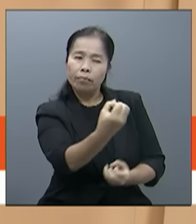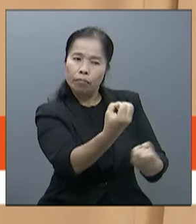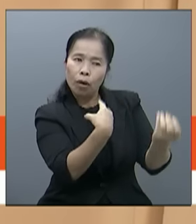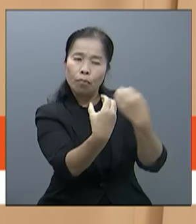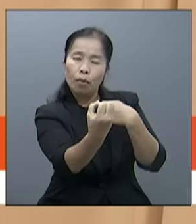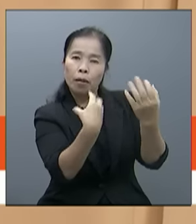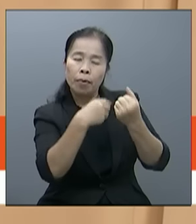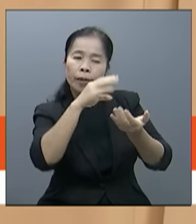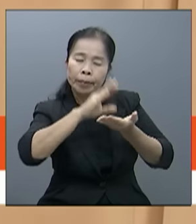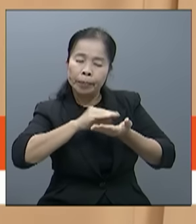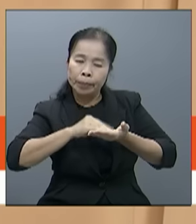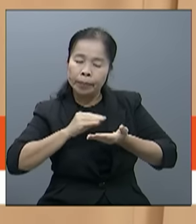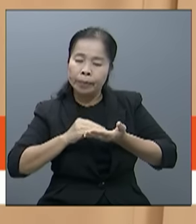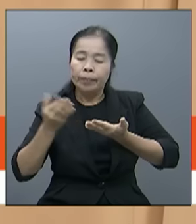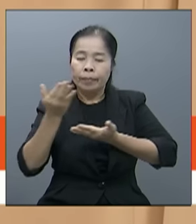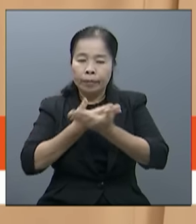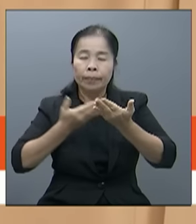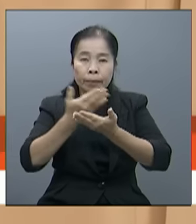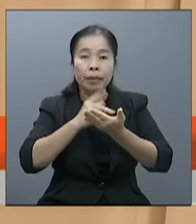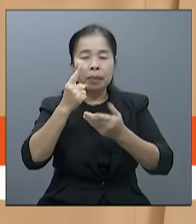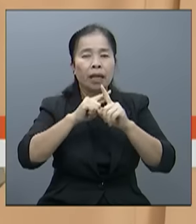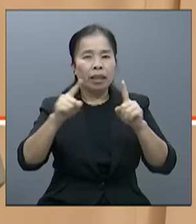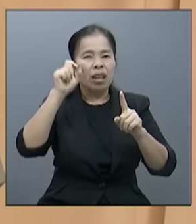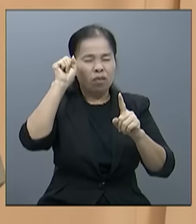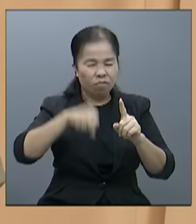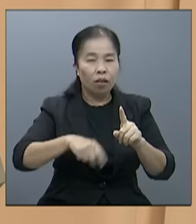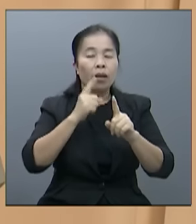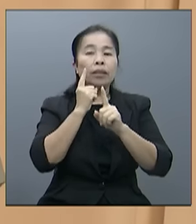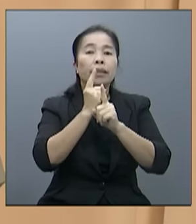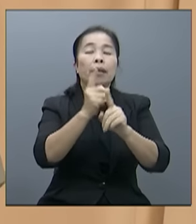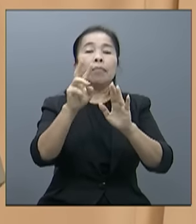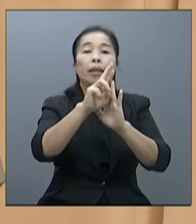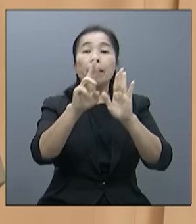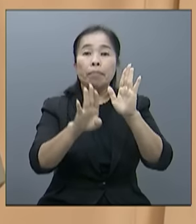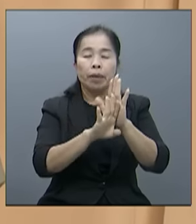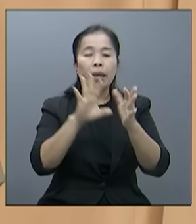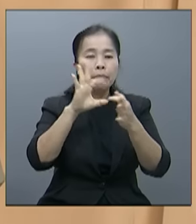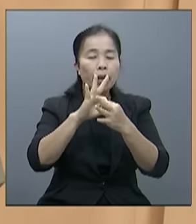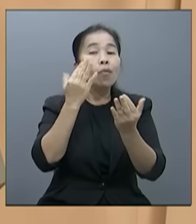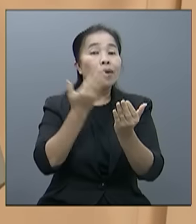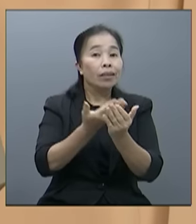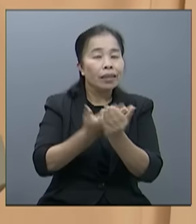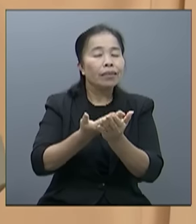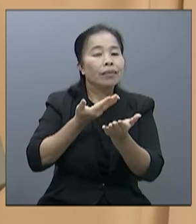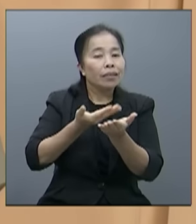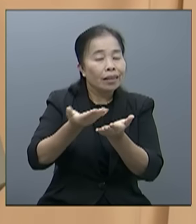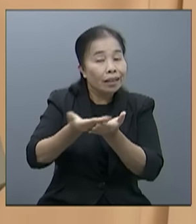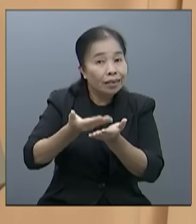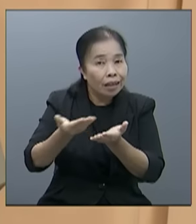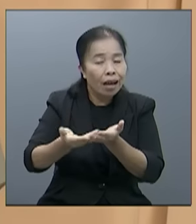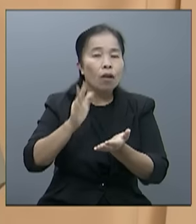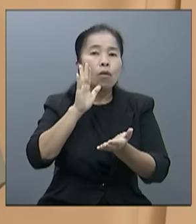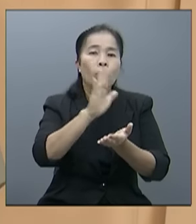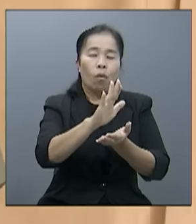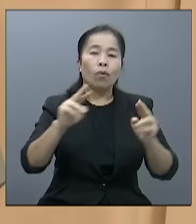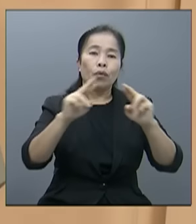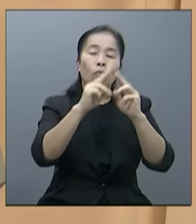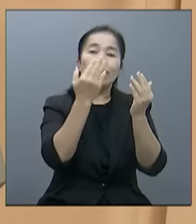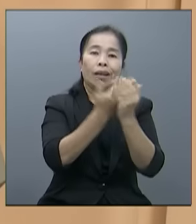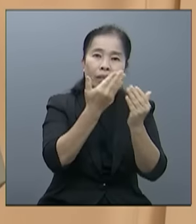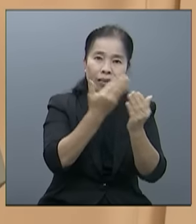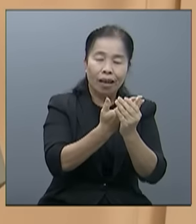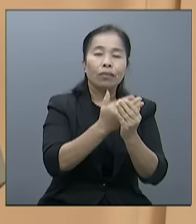แน่นอนค่ะจะต้องอยู่ในระเบียบพ.ร.ของวินัยการเงินการคลังด้วยอันนี้คือสิ่งที่ต้องทำต่อไป